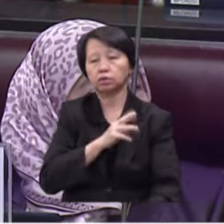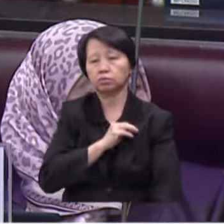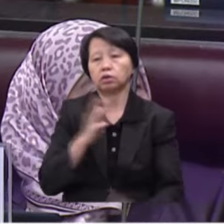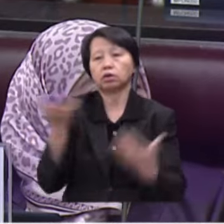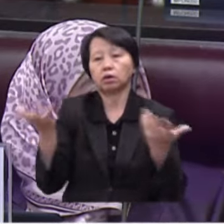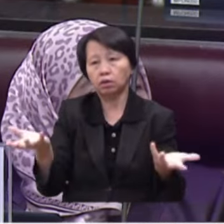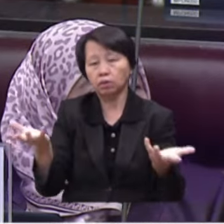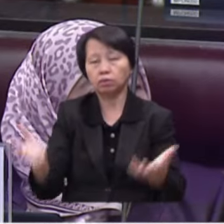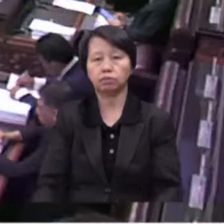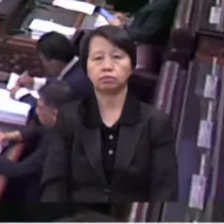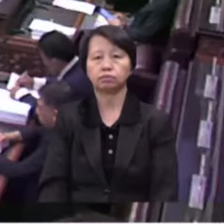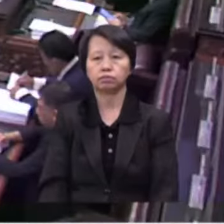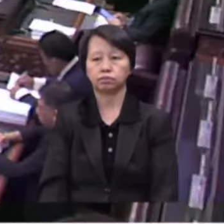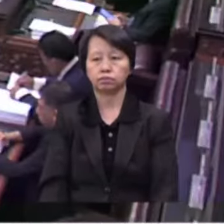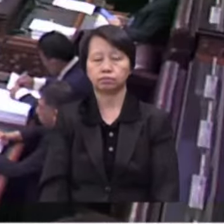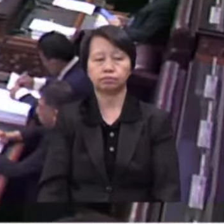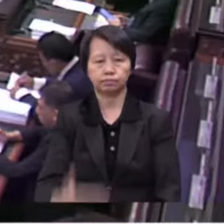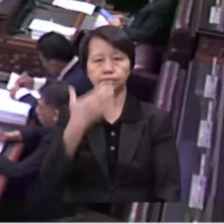terima kasih